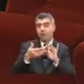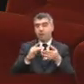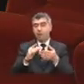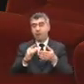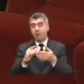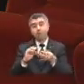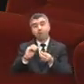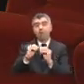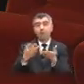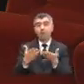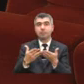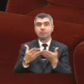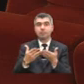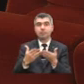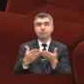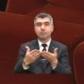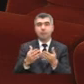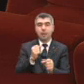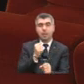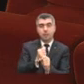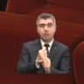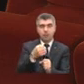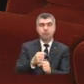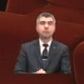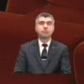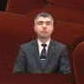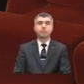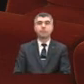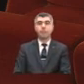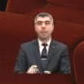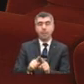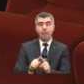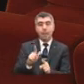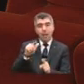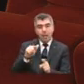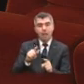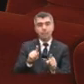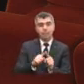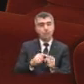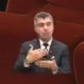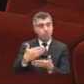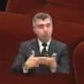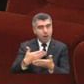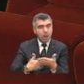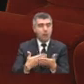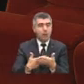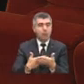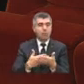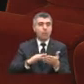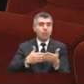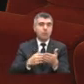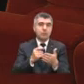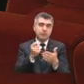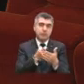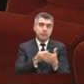الإشكال اللي عندي، كيفاش يمكن يشتغل وزارة العدل بالرقمنة وخاصة كاينة أسرار، كاينة وثائق، كاينة مذكرات، كاين